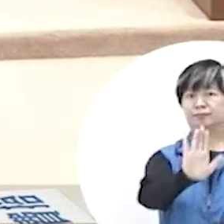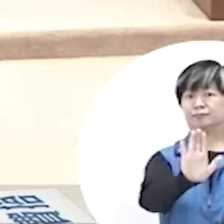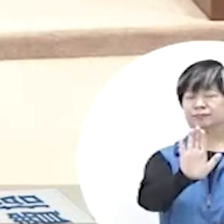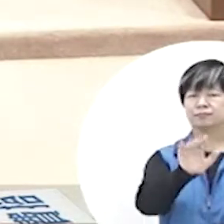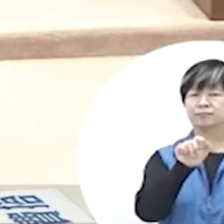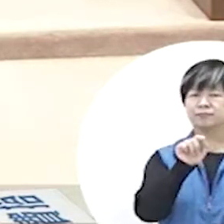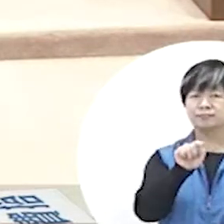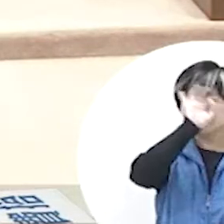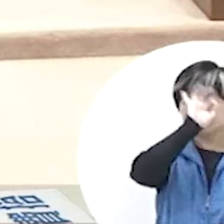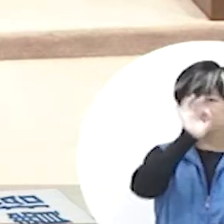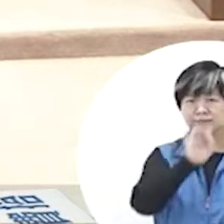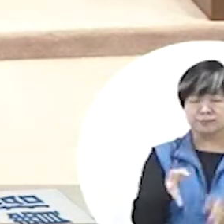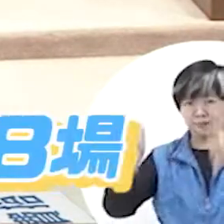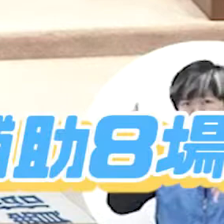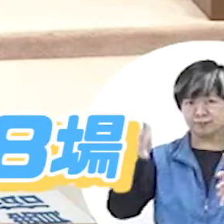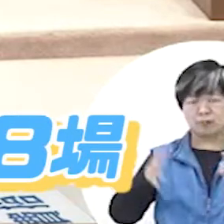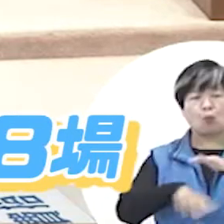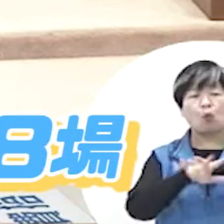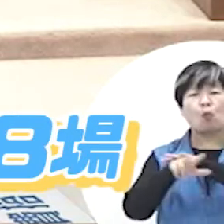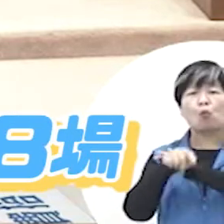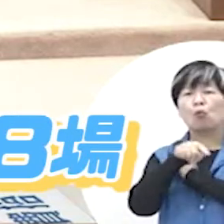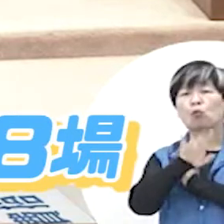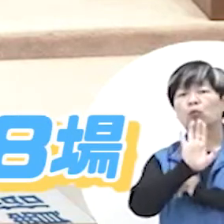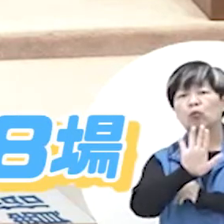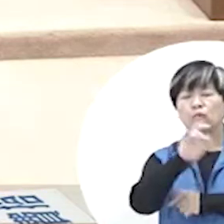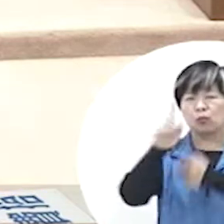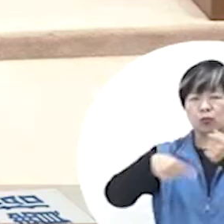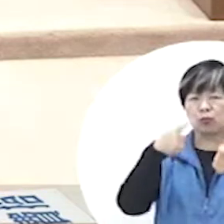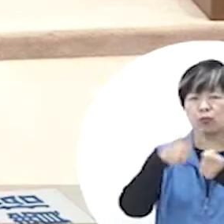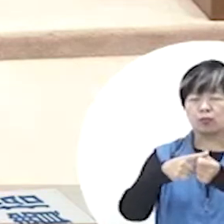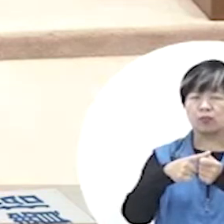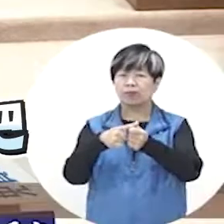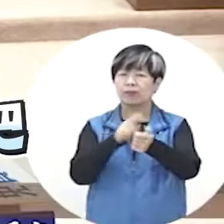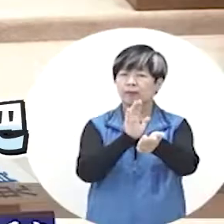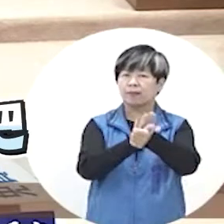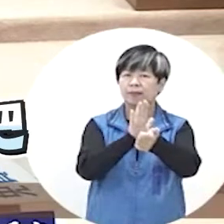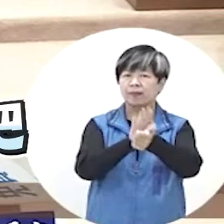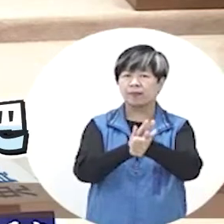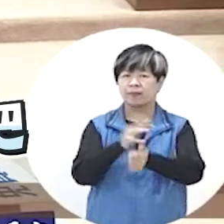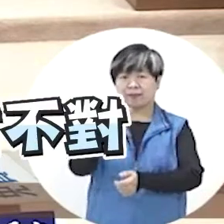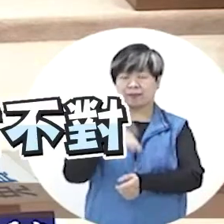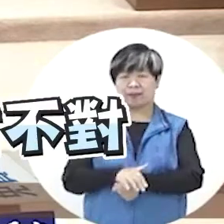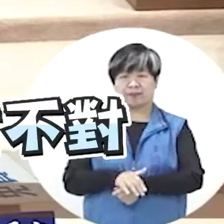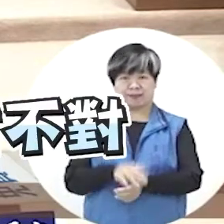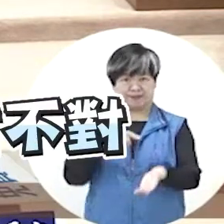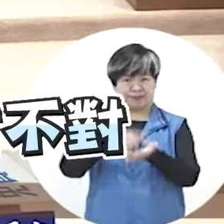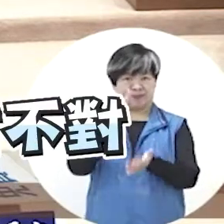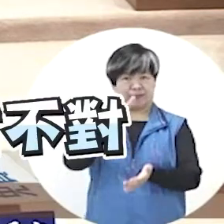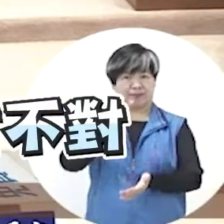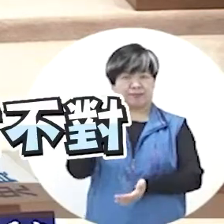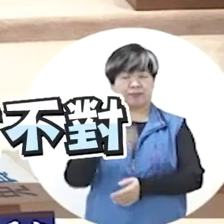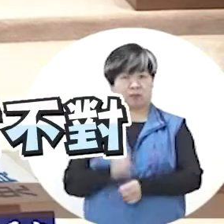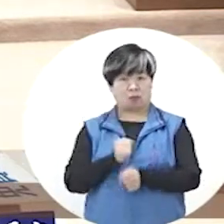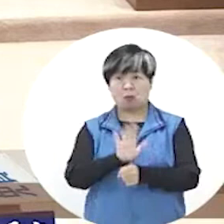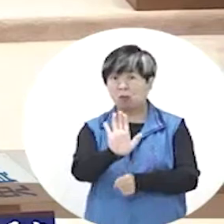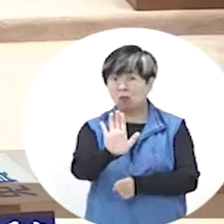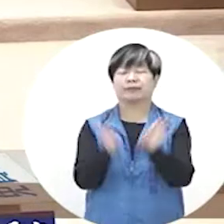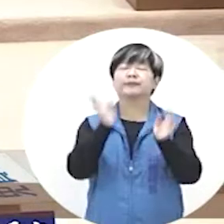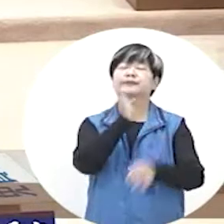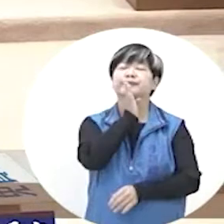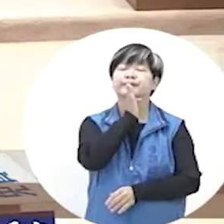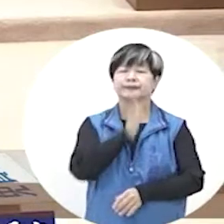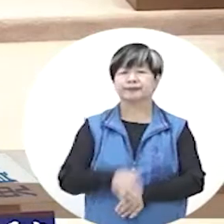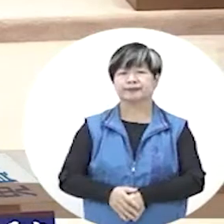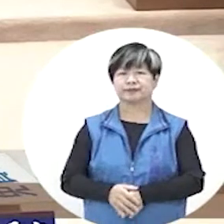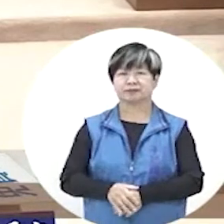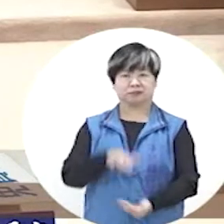找那个公寓大厦的空间，然后一年补助八场吧，一场2500，对吧？社会局长应该是这样吧，应该是已经有在做了嘛，对不对？然后最